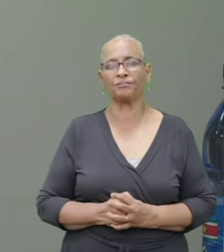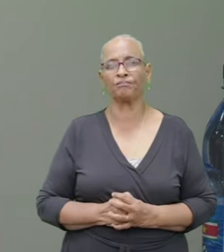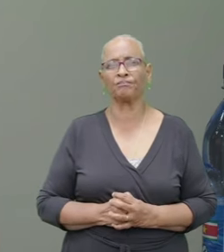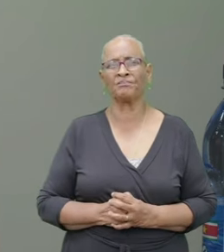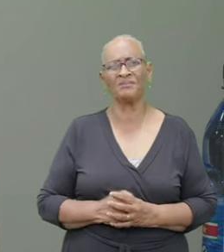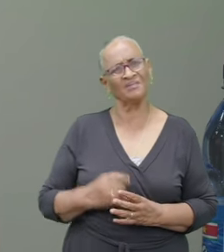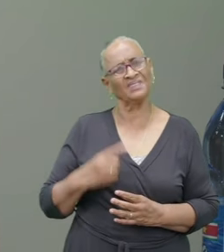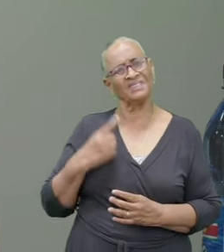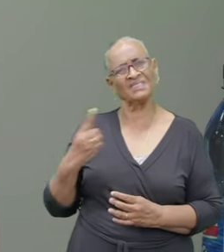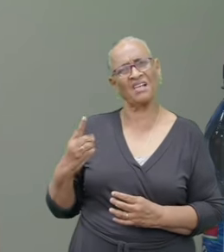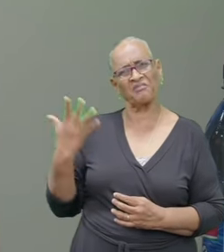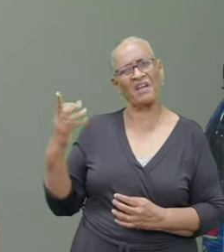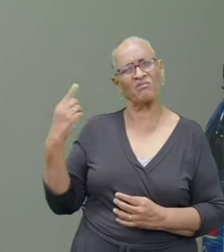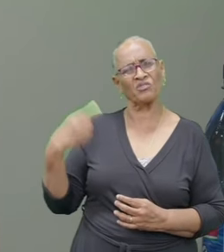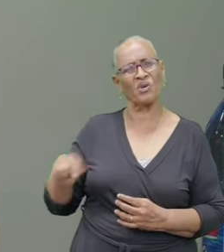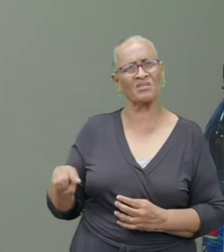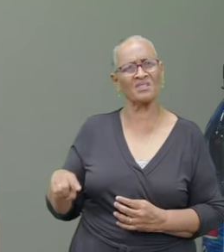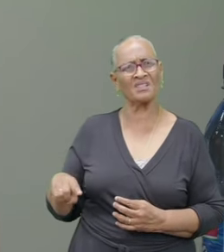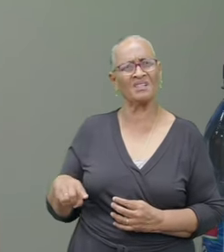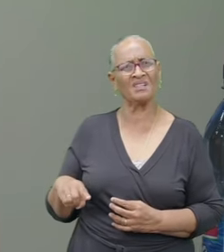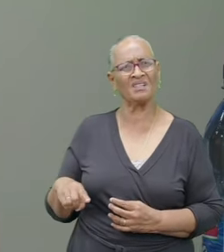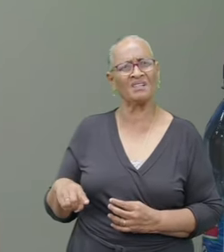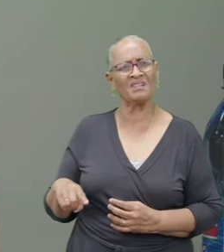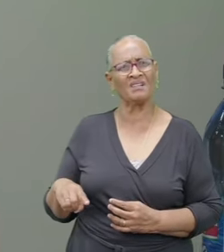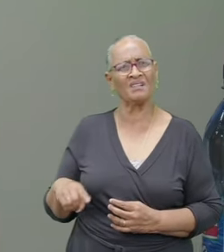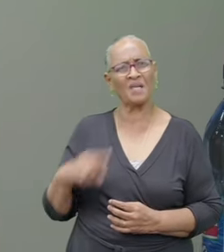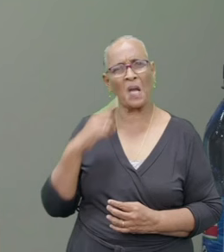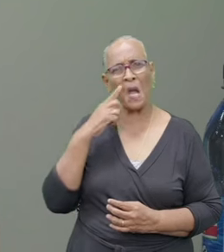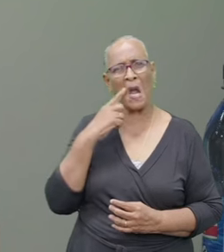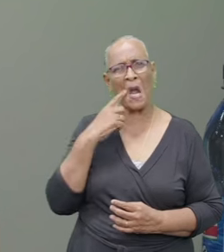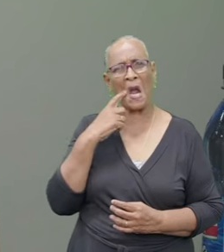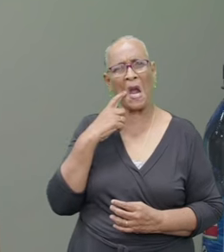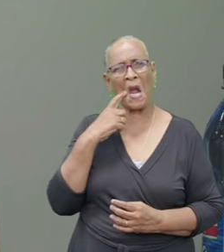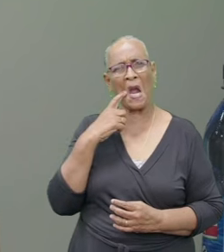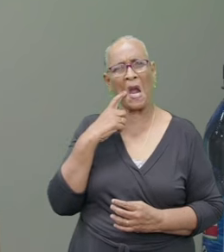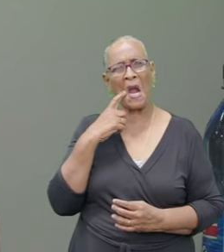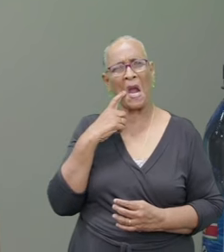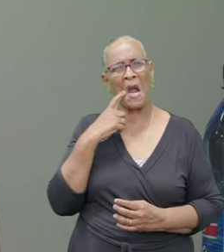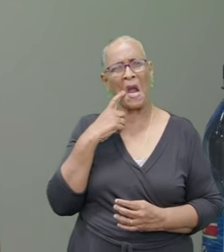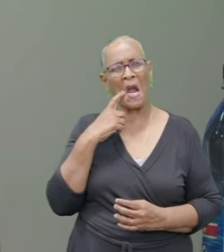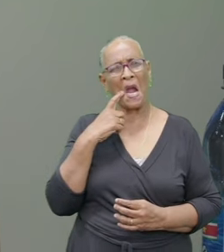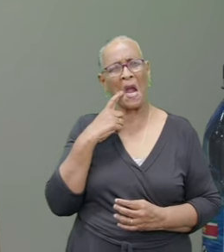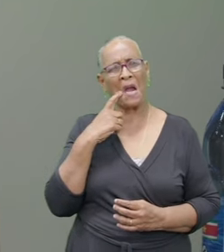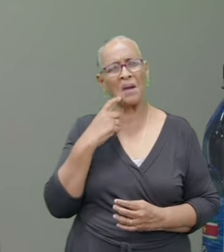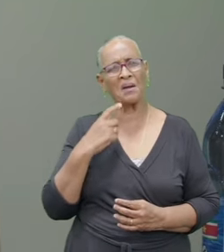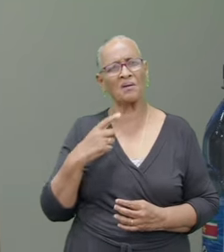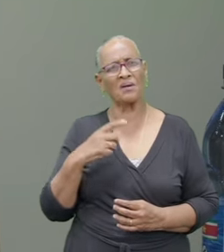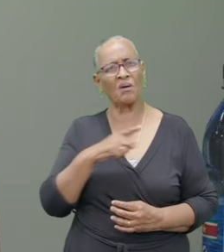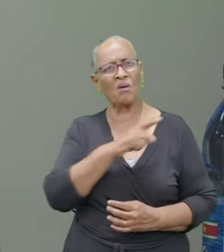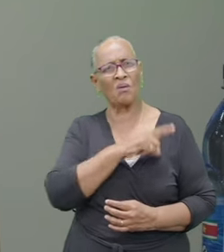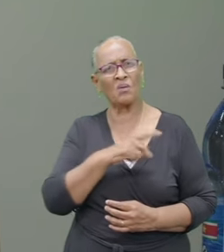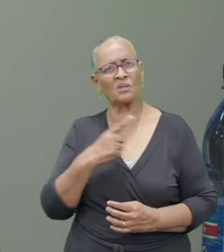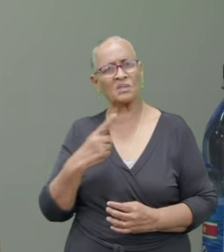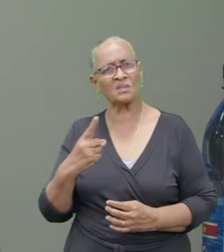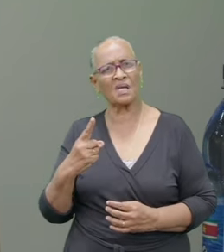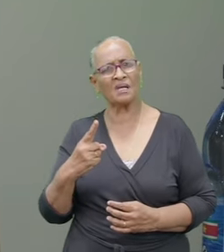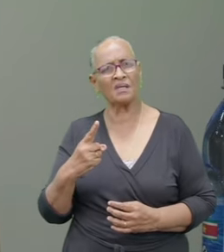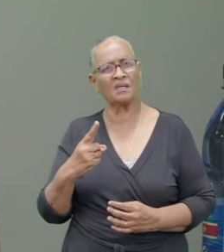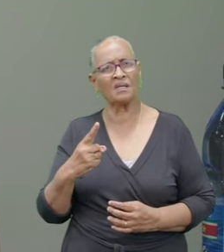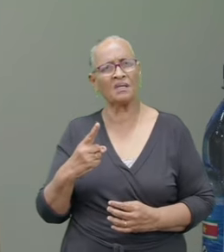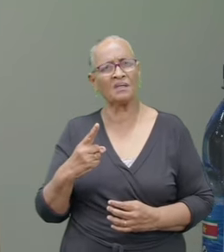dan wil ik het geven misschien toch even gewoon het woord richten aan personeel van het academisch ziekenhuis. Ik weet dat er een gegeven moment